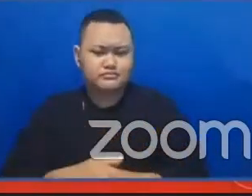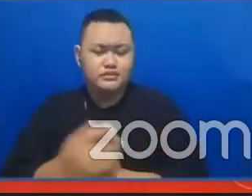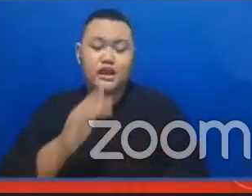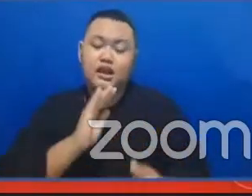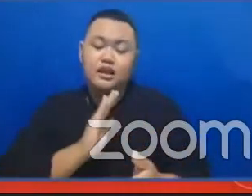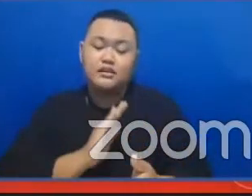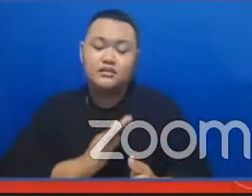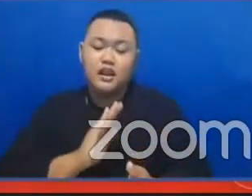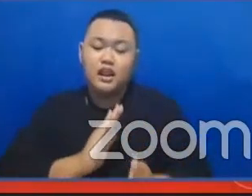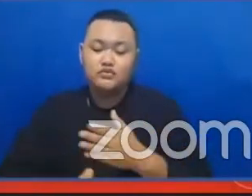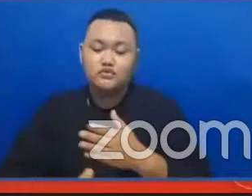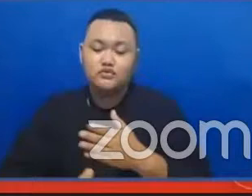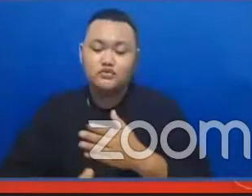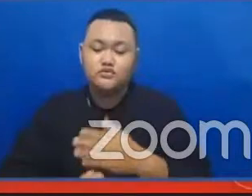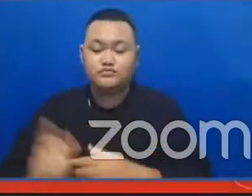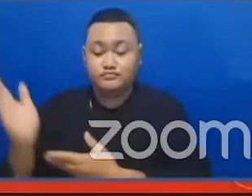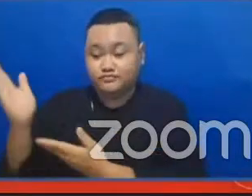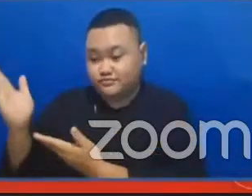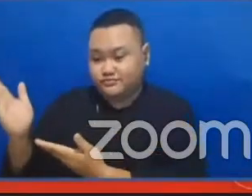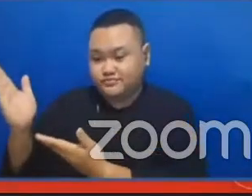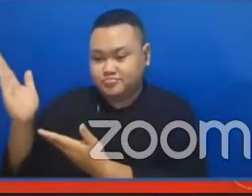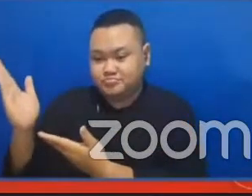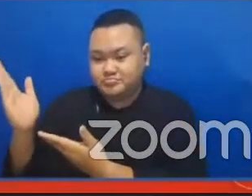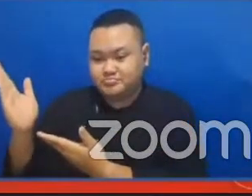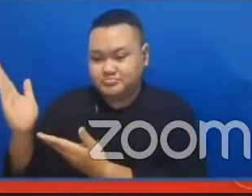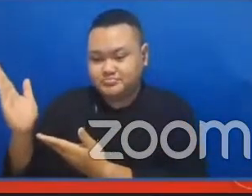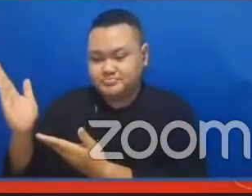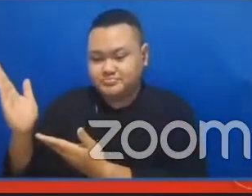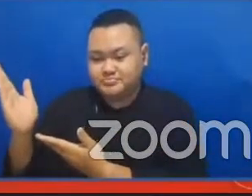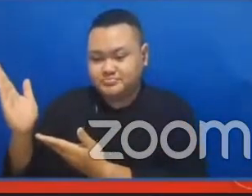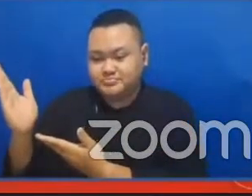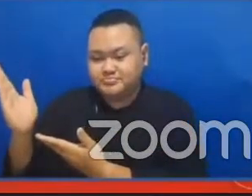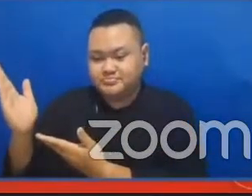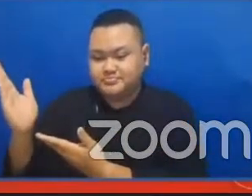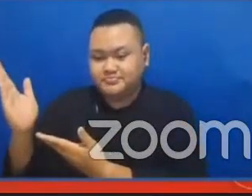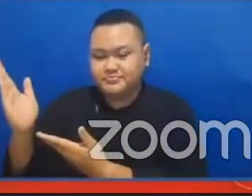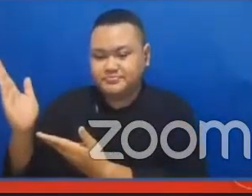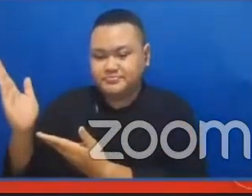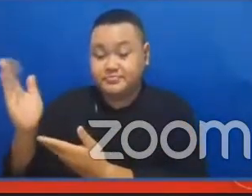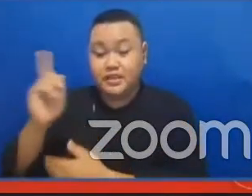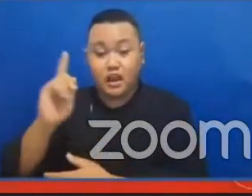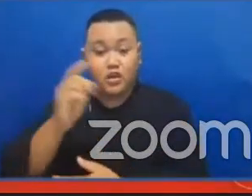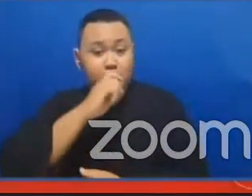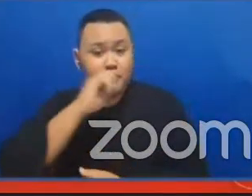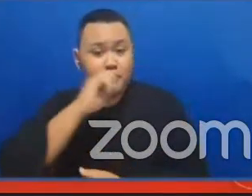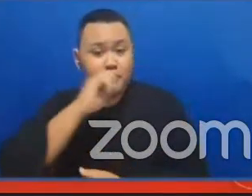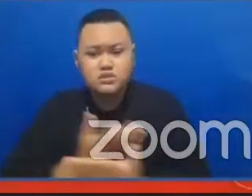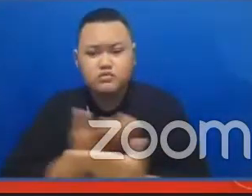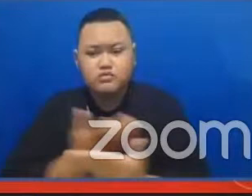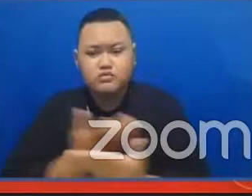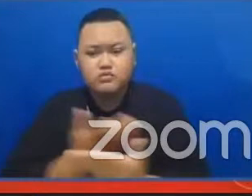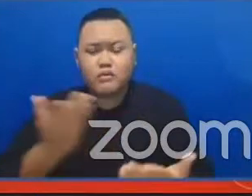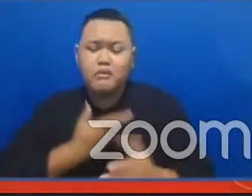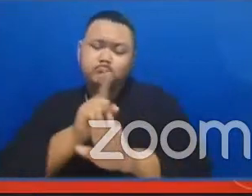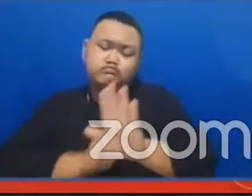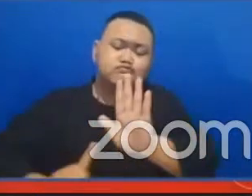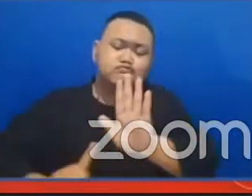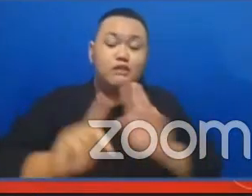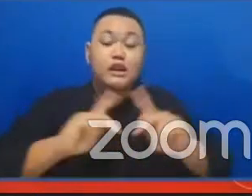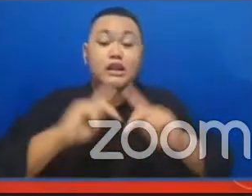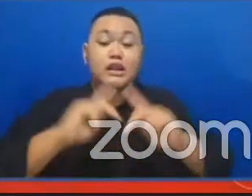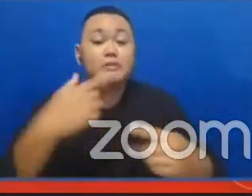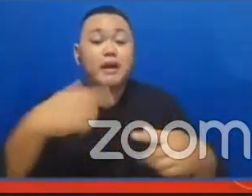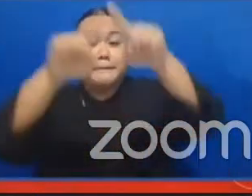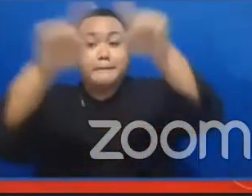klik lakukan percobaan sekarang. Nah, ini Bapak Ibu, kalau Bapak Ibu ingin menampilkan di kelas